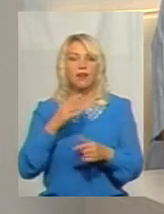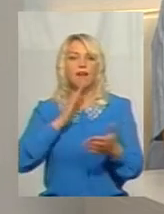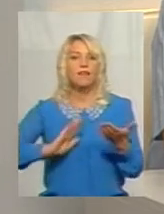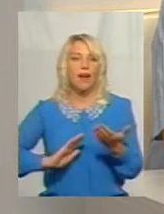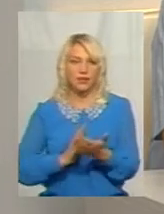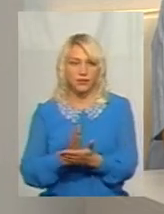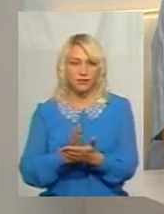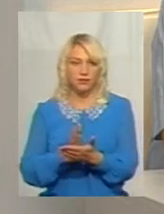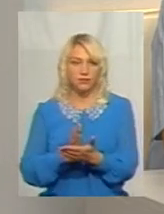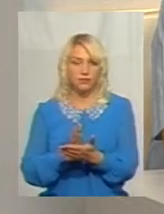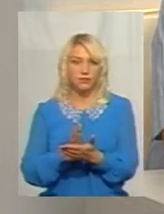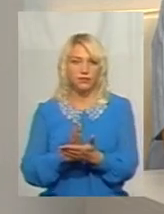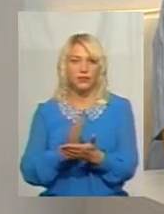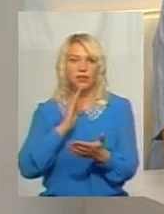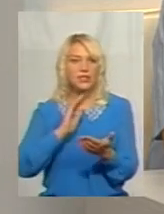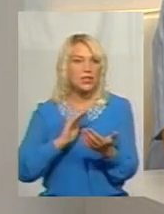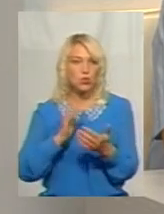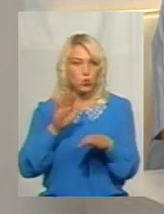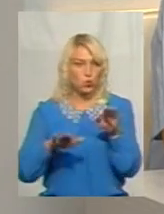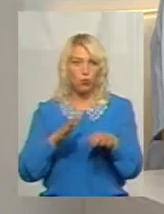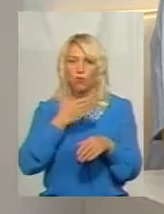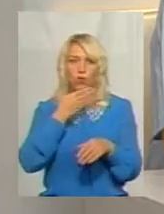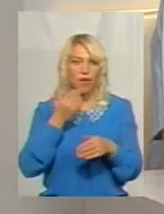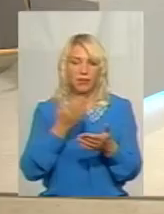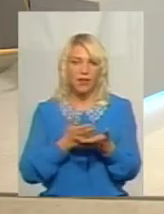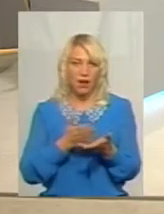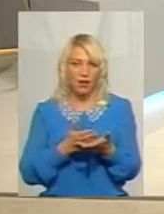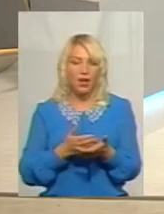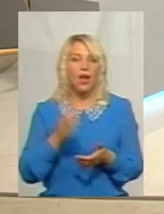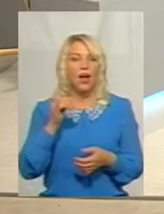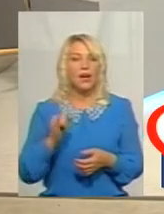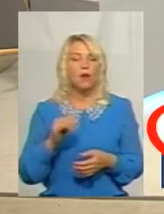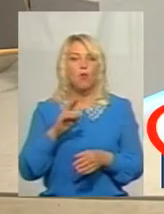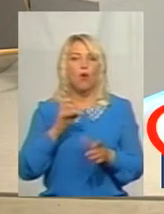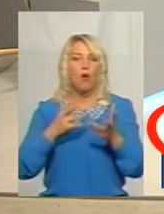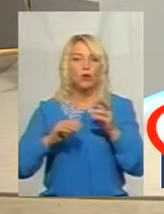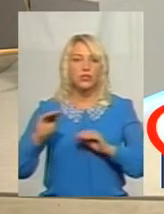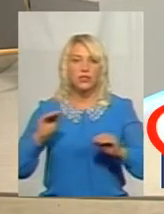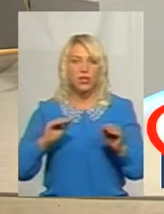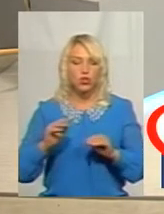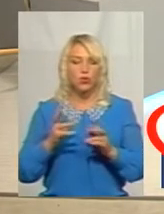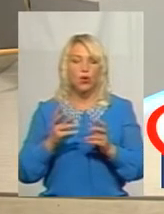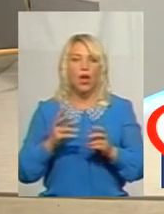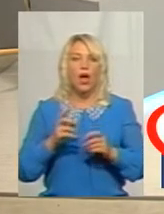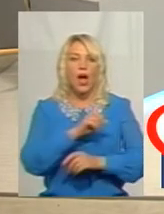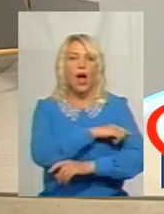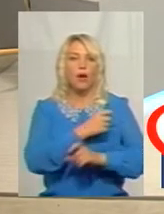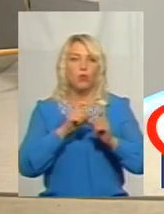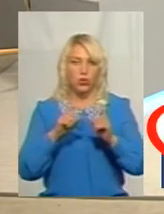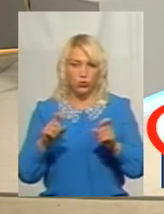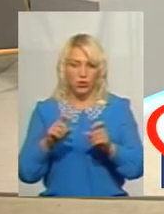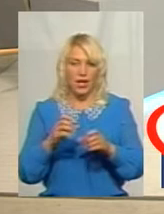тут таких сумнівів не підлягає. По оснащенню амбулаторій